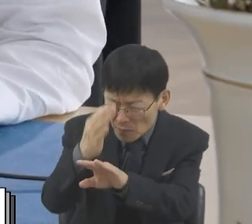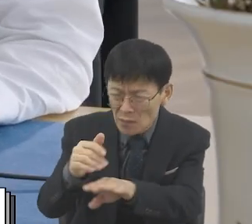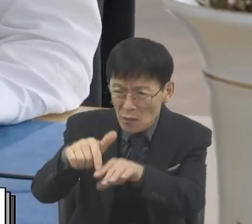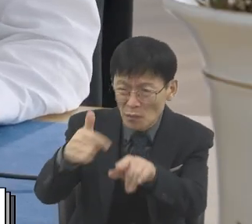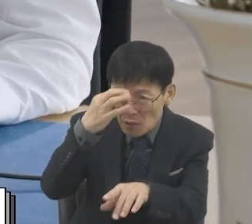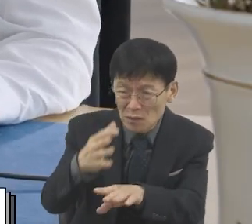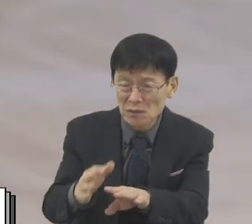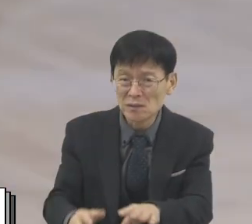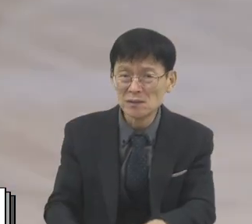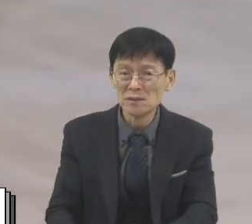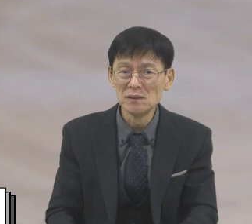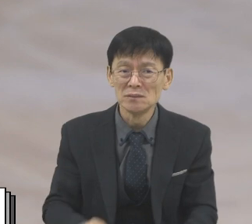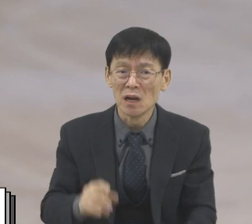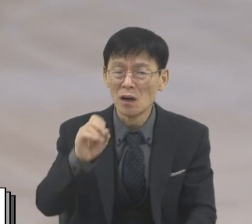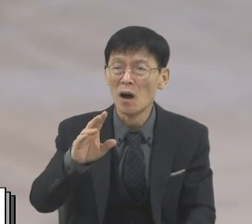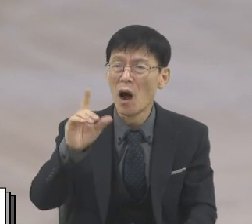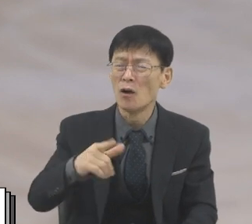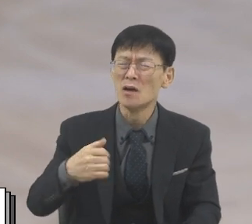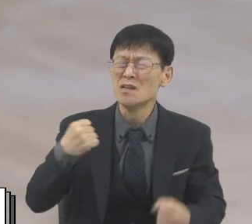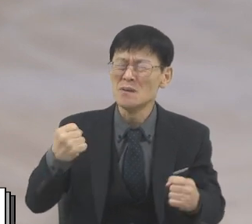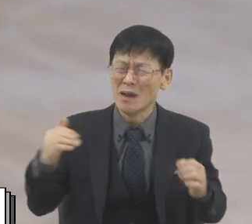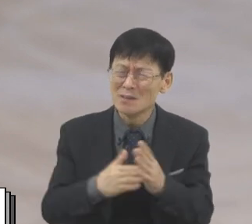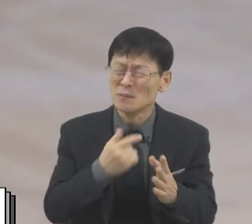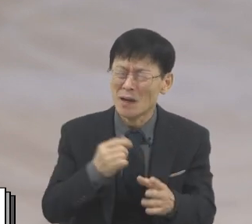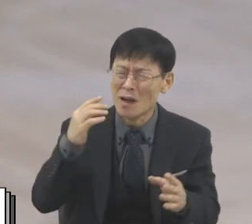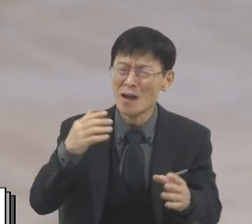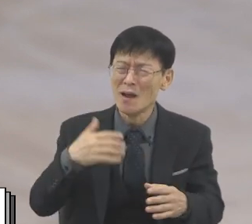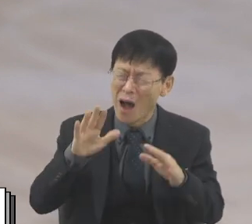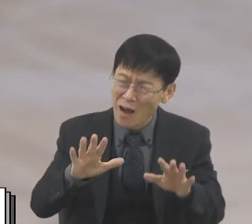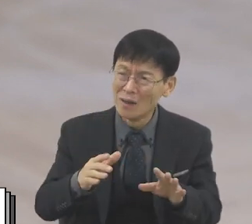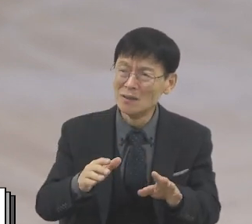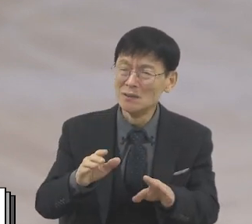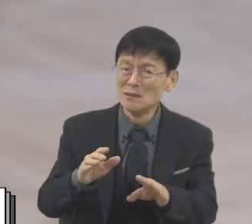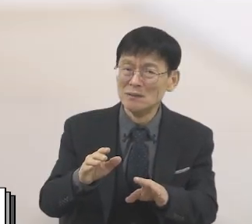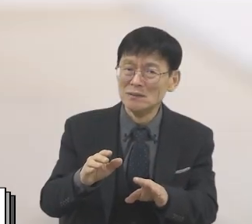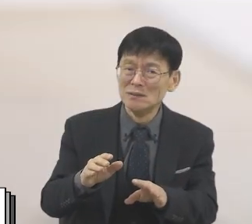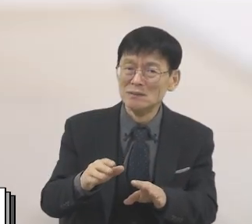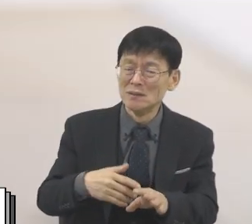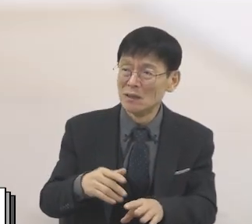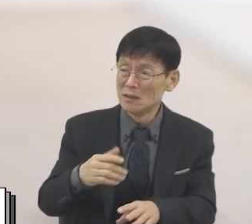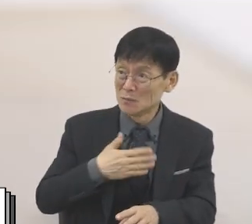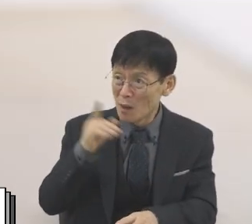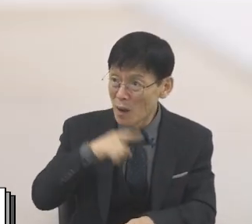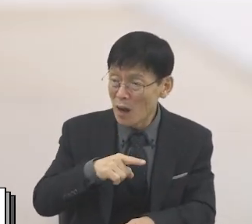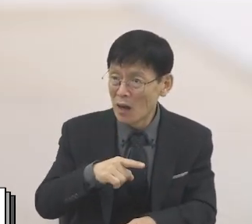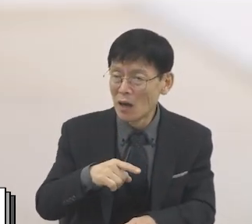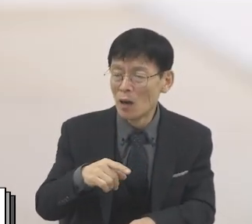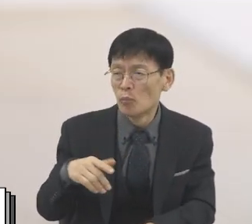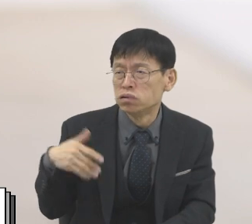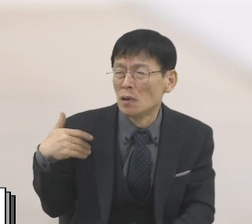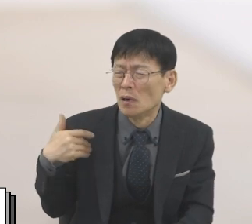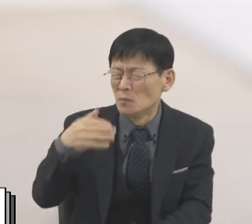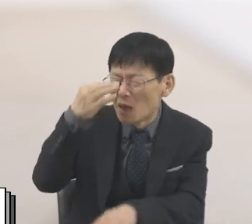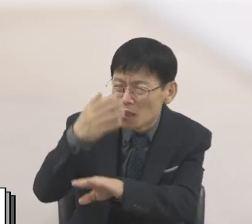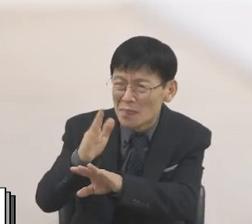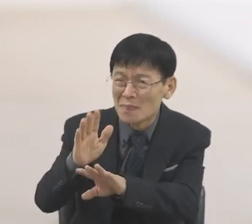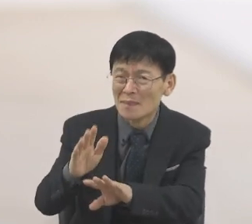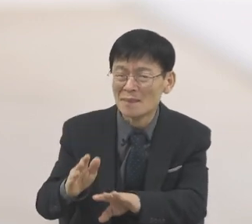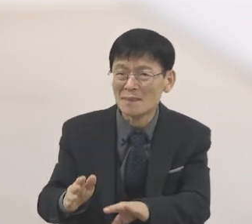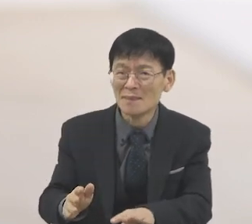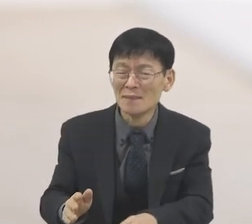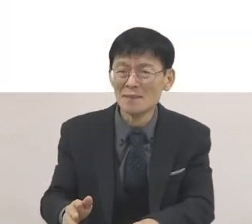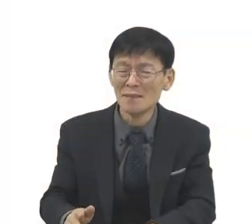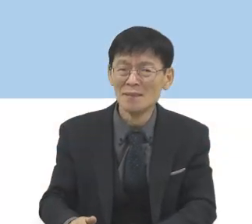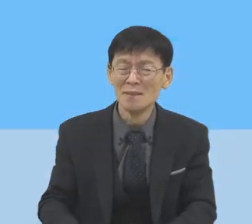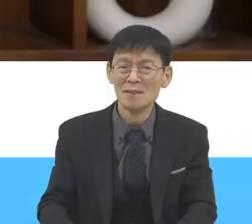죄송합니다, 과장님. 전 그저 활기차게 하루를 시작하고 싶어서 그랬는데 다른 직원들이 불쾌할 줄은 몰랐습니다.